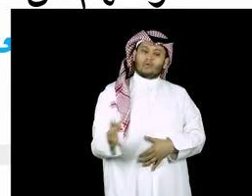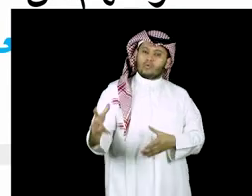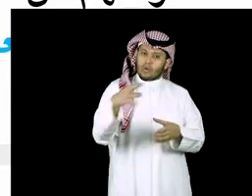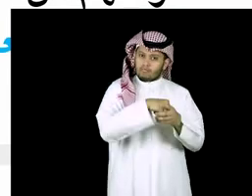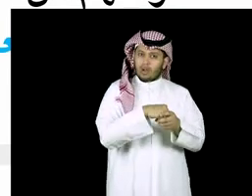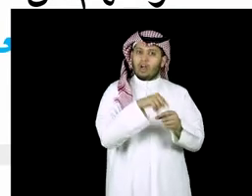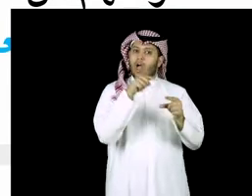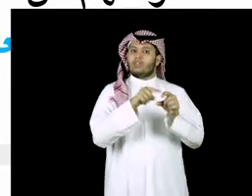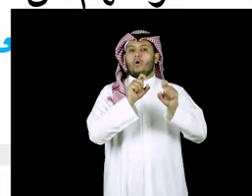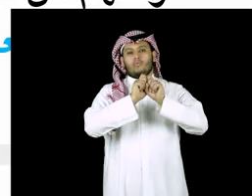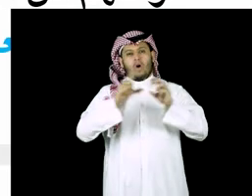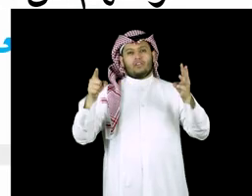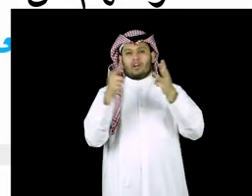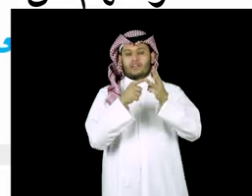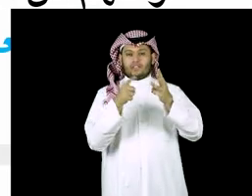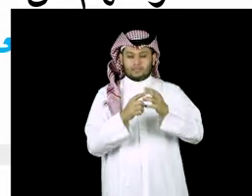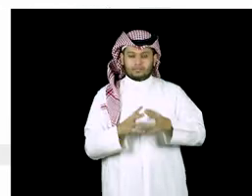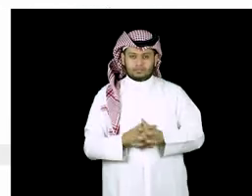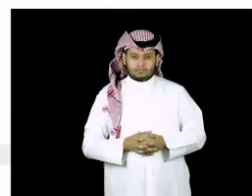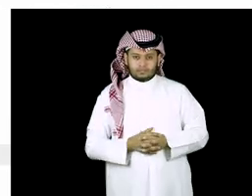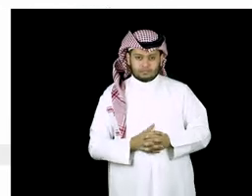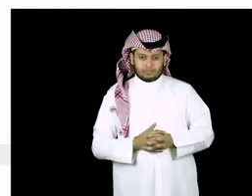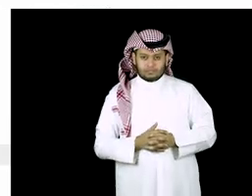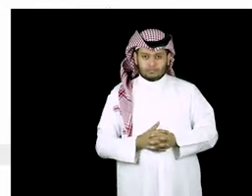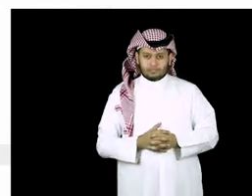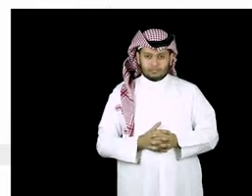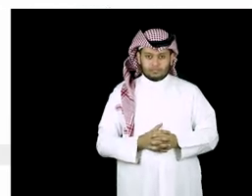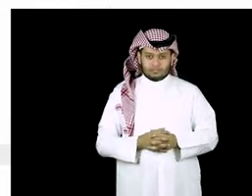وهذا هو الراجح من الأقوال.